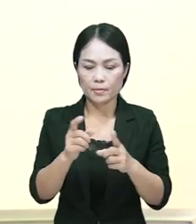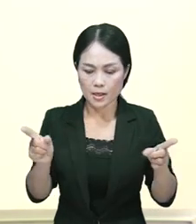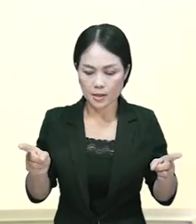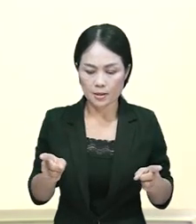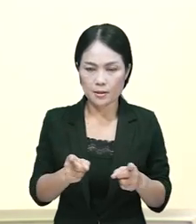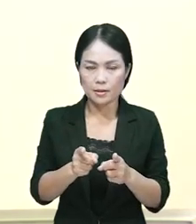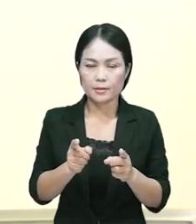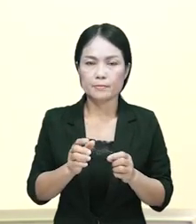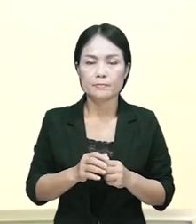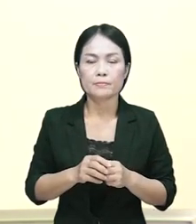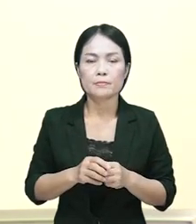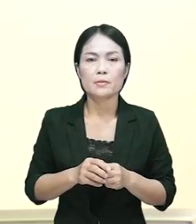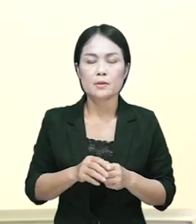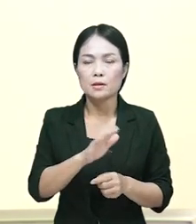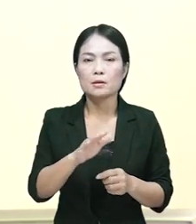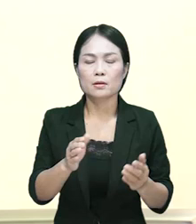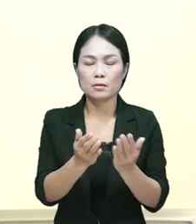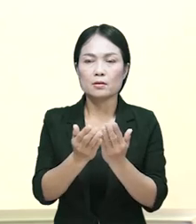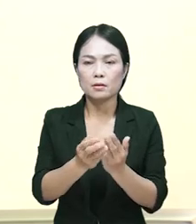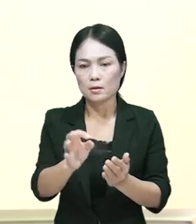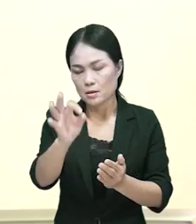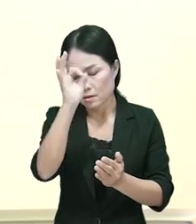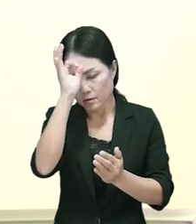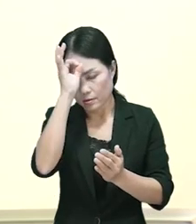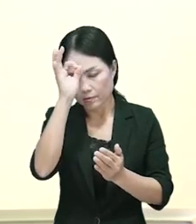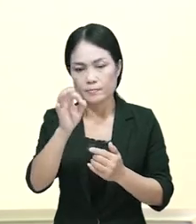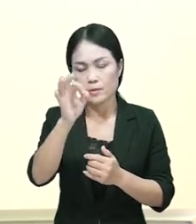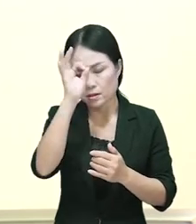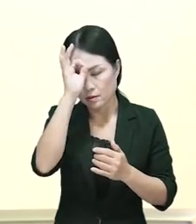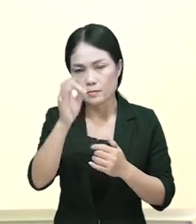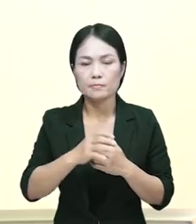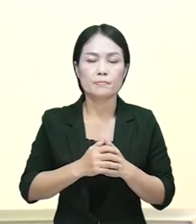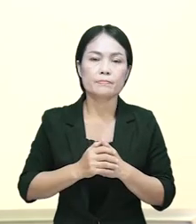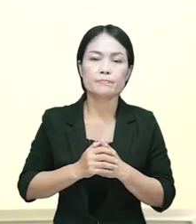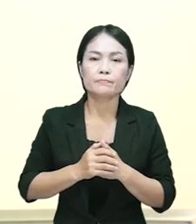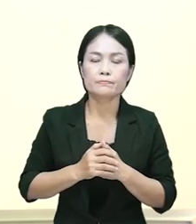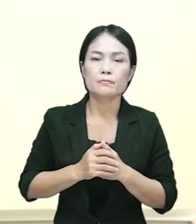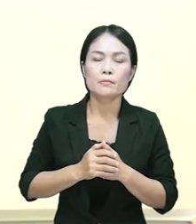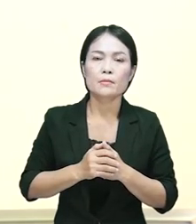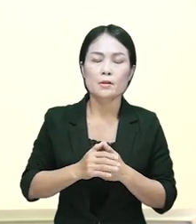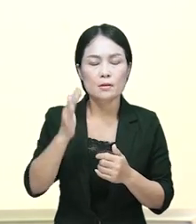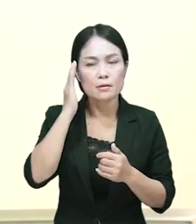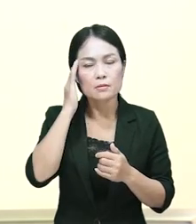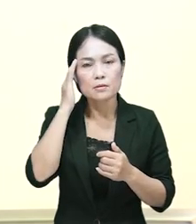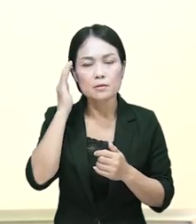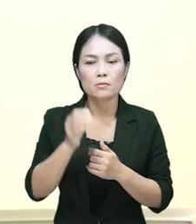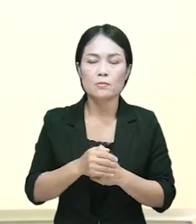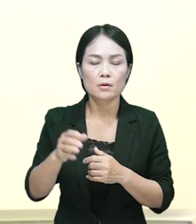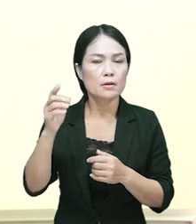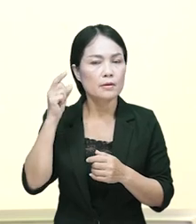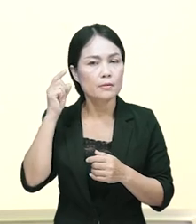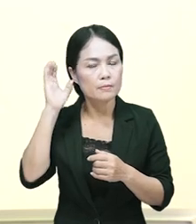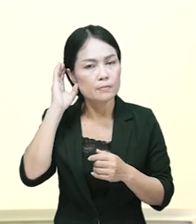ខ្លីសុំកូនអានពាក្យនេះមើលកូនល្ងងកូនស្គាល់ល្ងងអីកូនកូនដែរលឺសូ